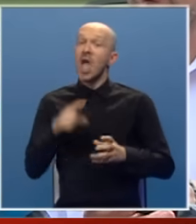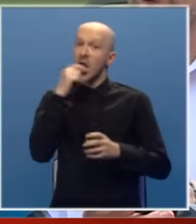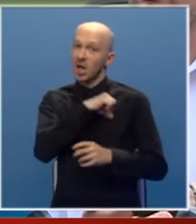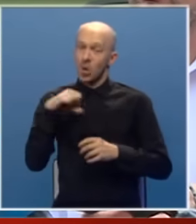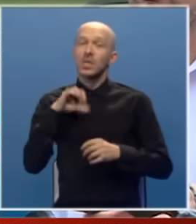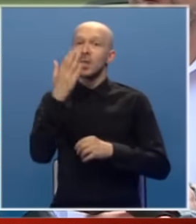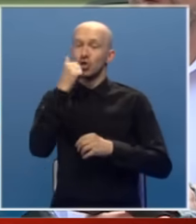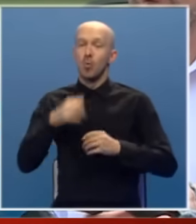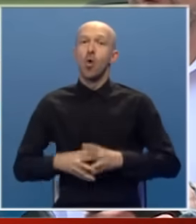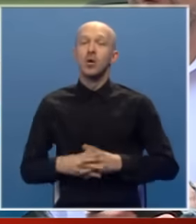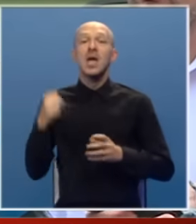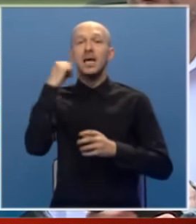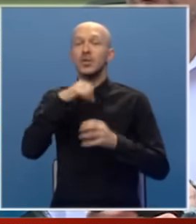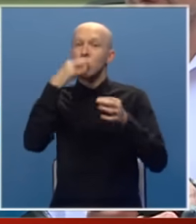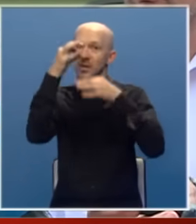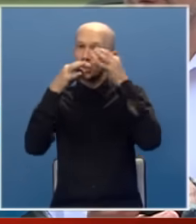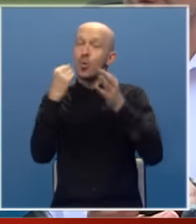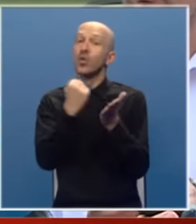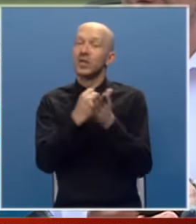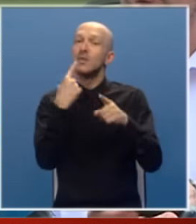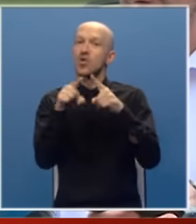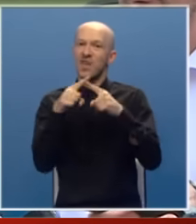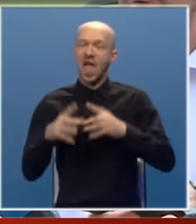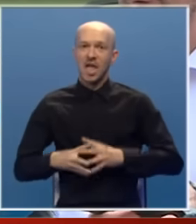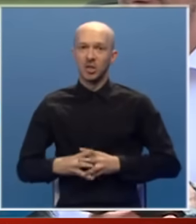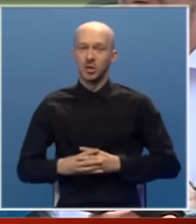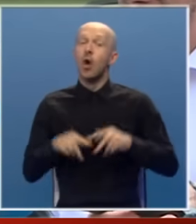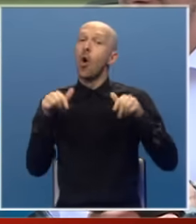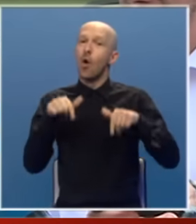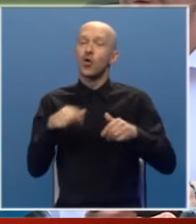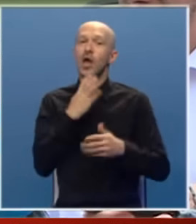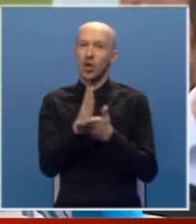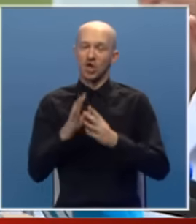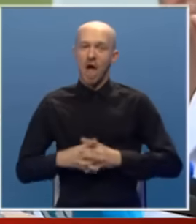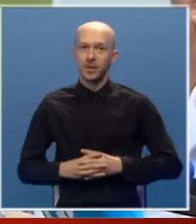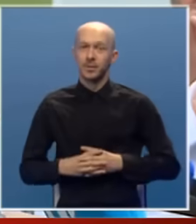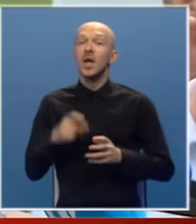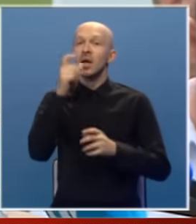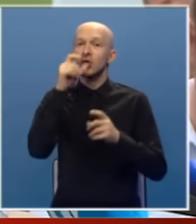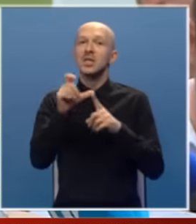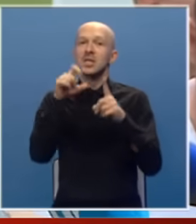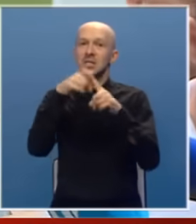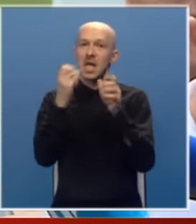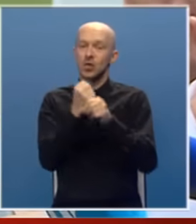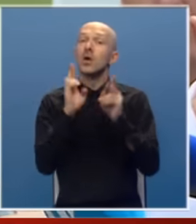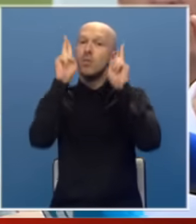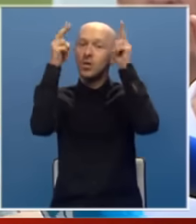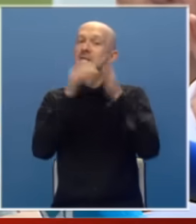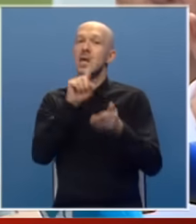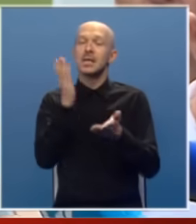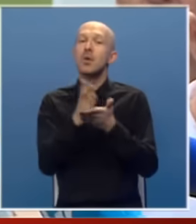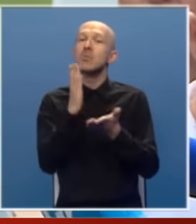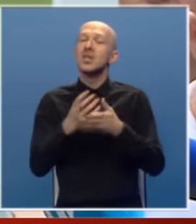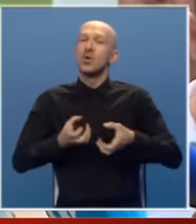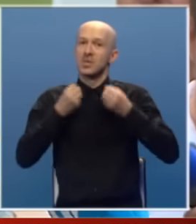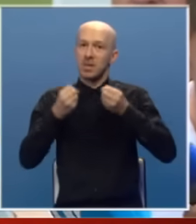da ćemo krimiškim istraživanjem utvrditi motive ovog događaja. Građani Sanskog mosta ne trebaju biti